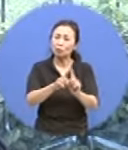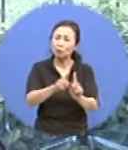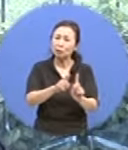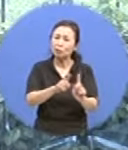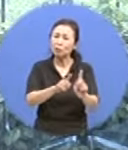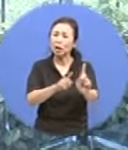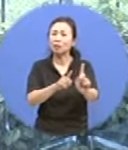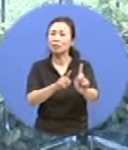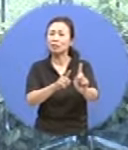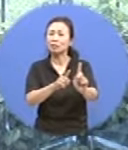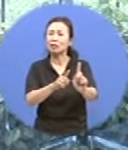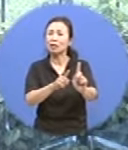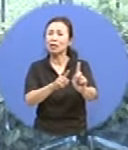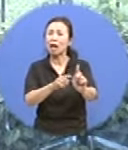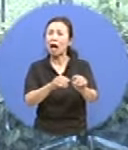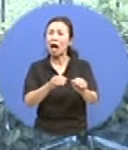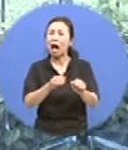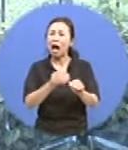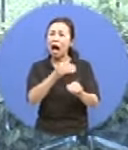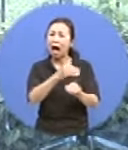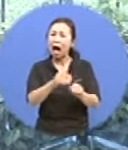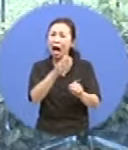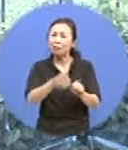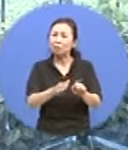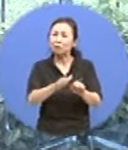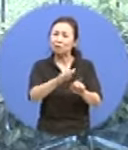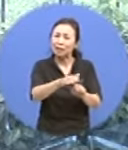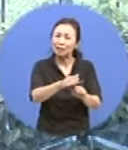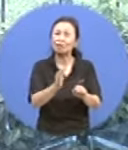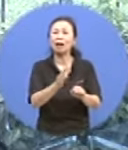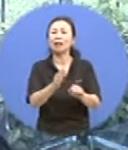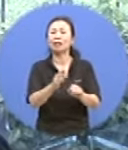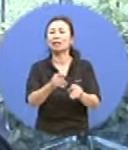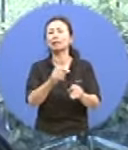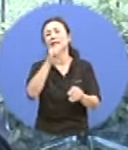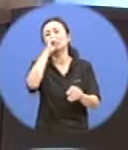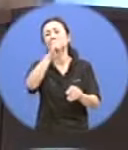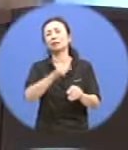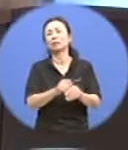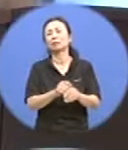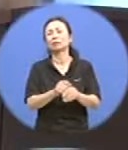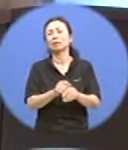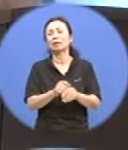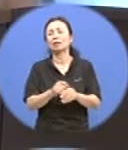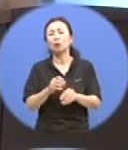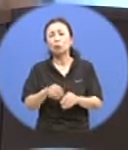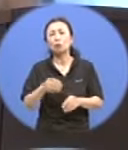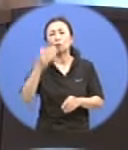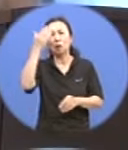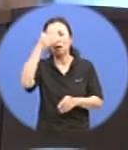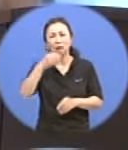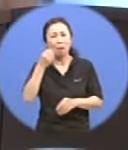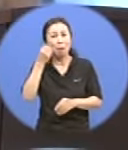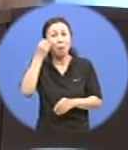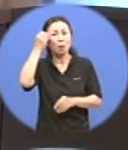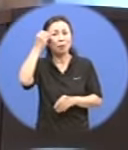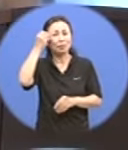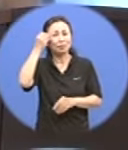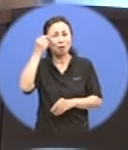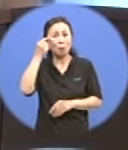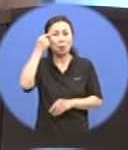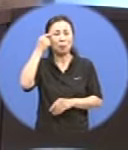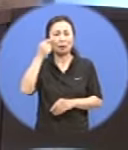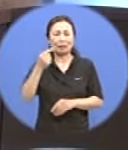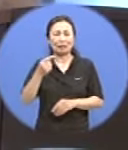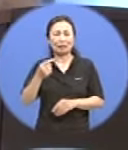ると感動とか気づきとか驚きが生まれてくるんですね、もちろんこの延長線上に沿ってきちっと商品を作り上げ